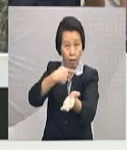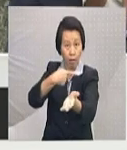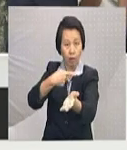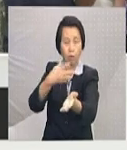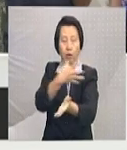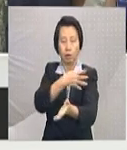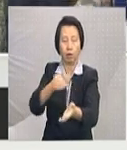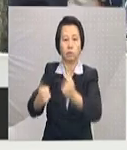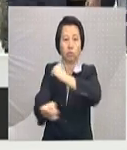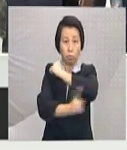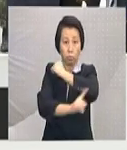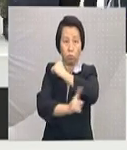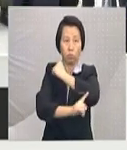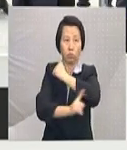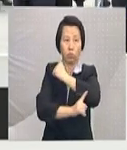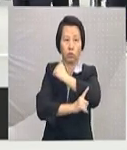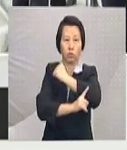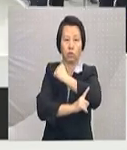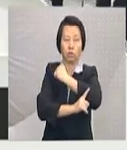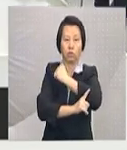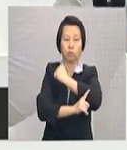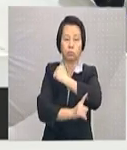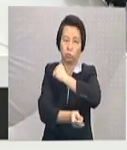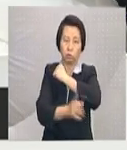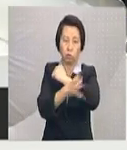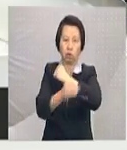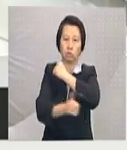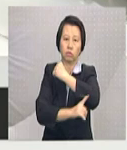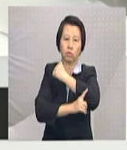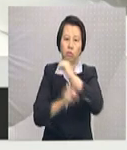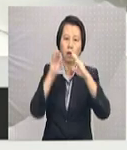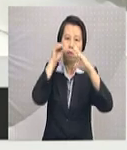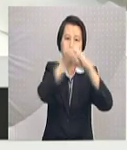tetapi hukuman juga adalah berupa penjara.